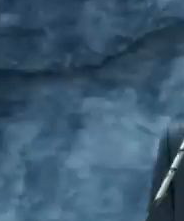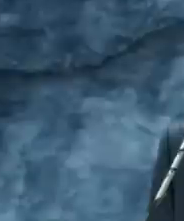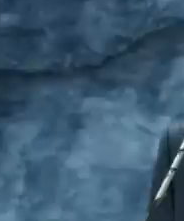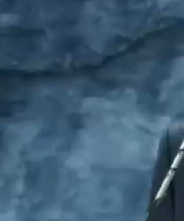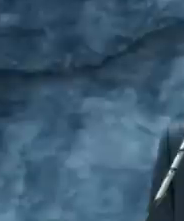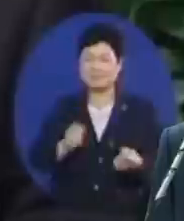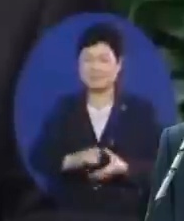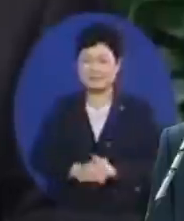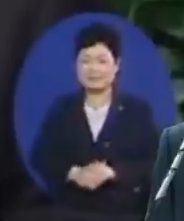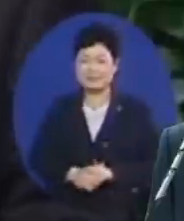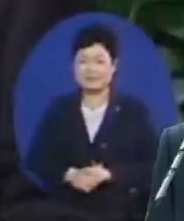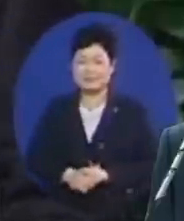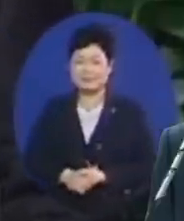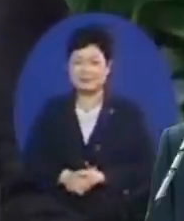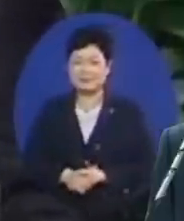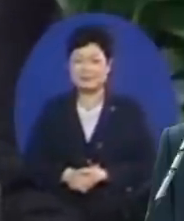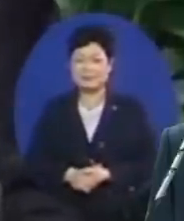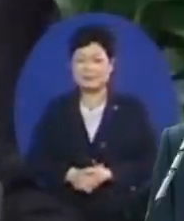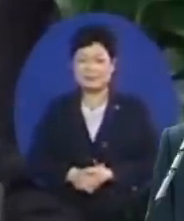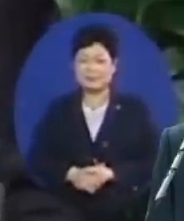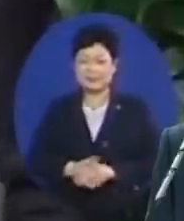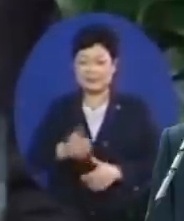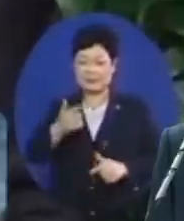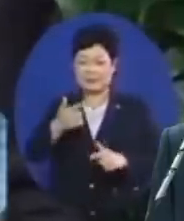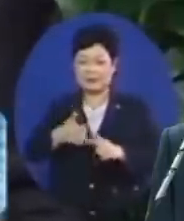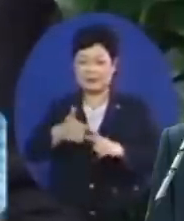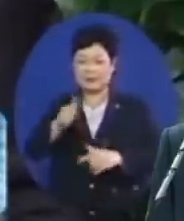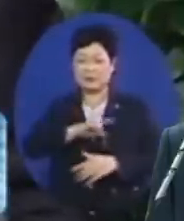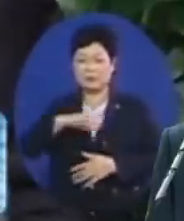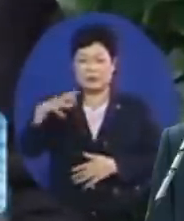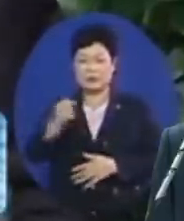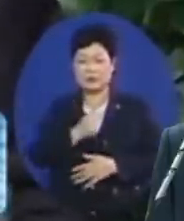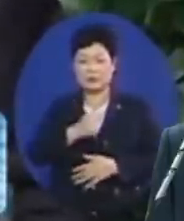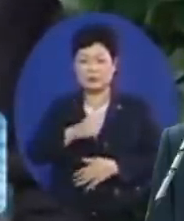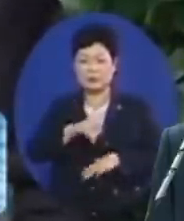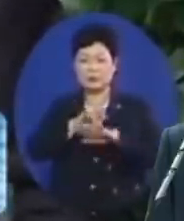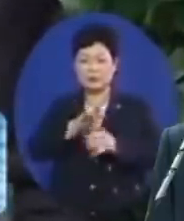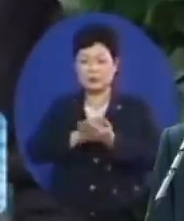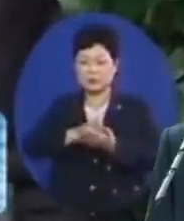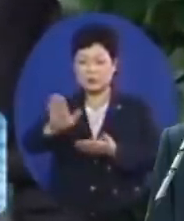아멘. 내 이름으로 귀신을 쫓아내라는